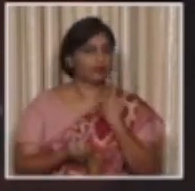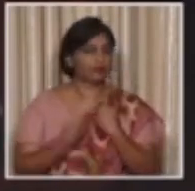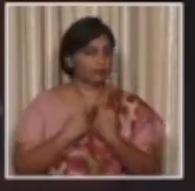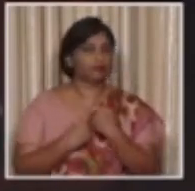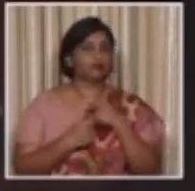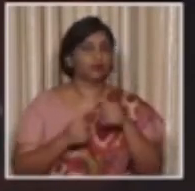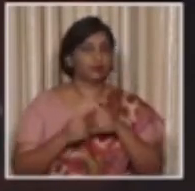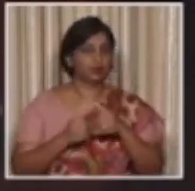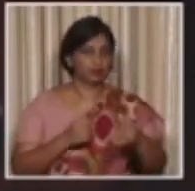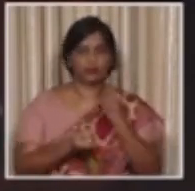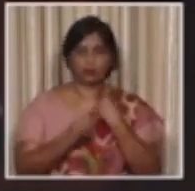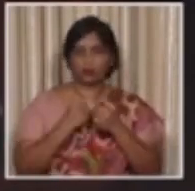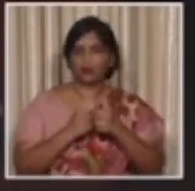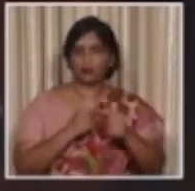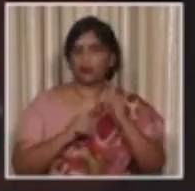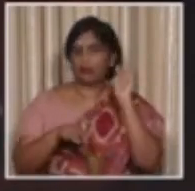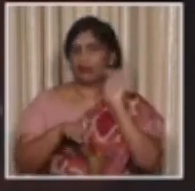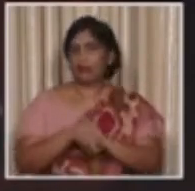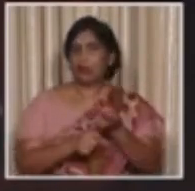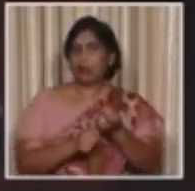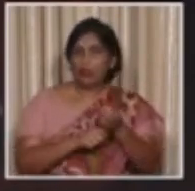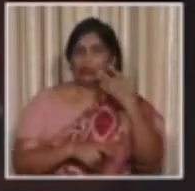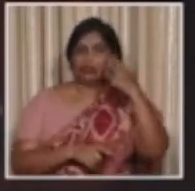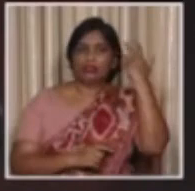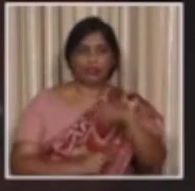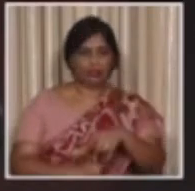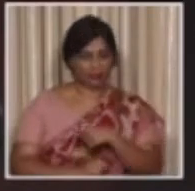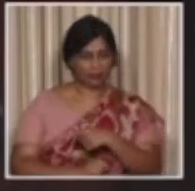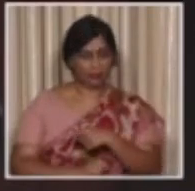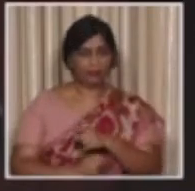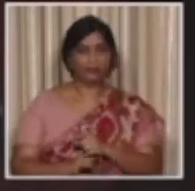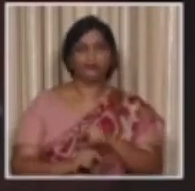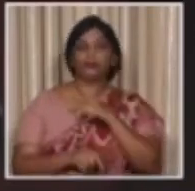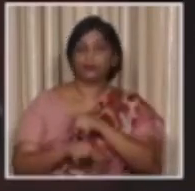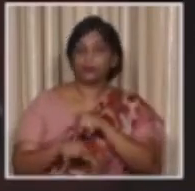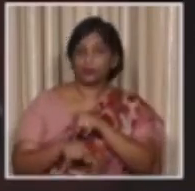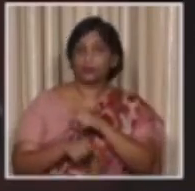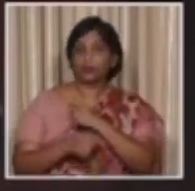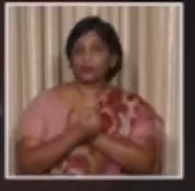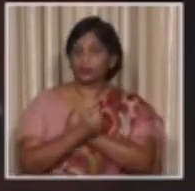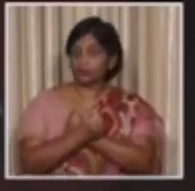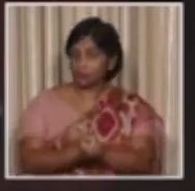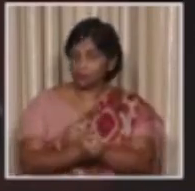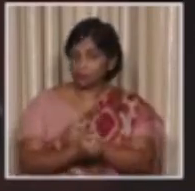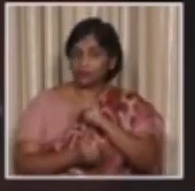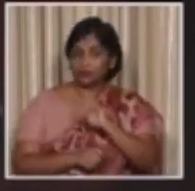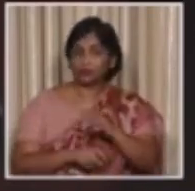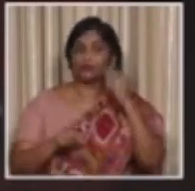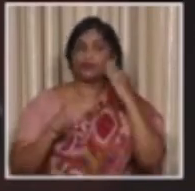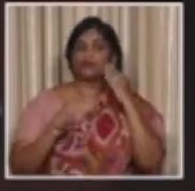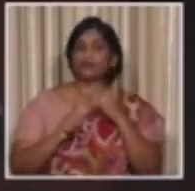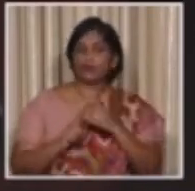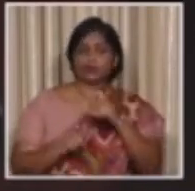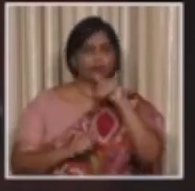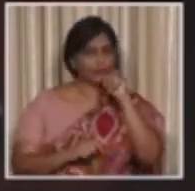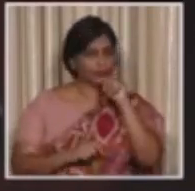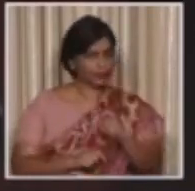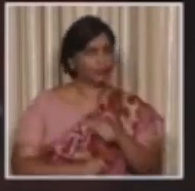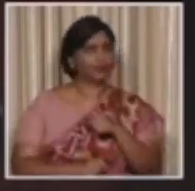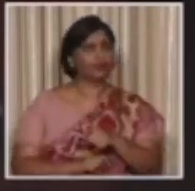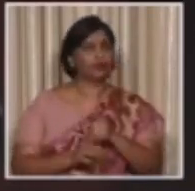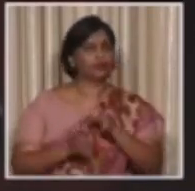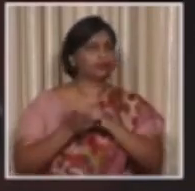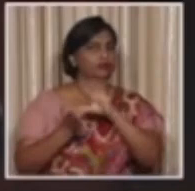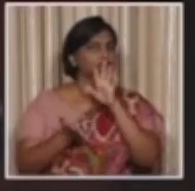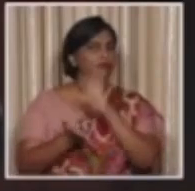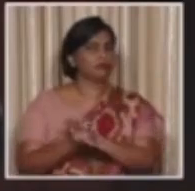මගින් මේ වෙනකොට විමර්ශනය කරලා හෙලි කරගෙන තියෙනවා ඒ වගේම එයා අත්අඩංගුවට ගැනීම සම්බන්ධයෙන් කිසිම